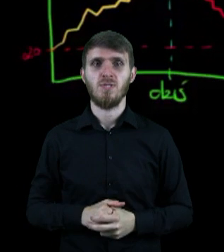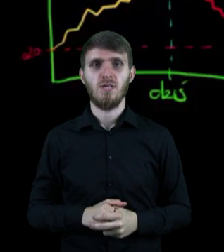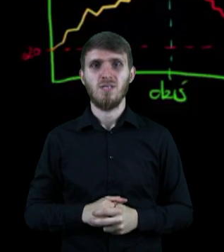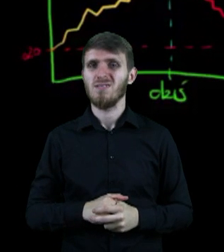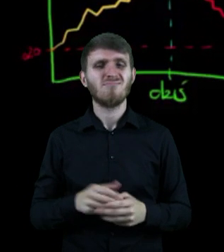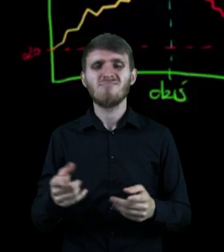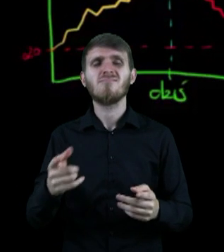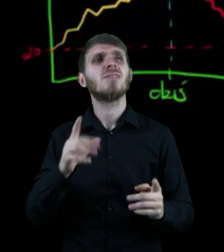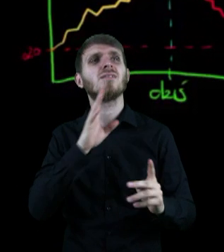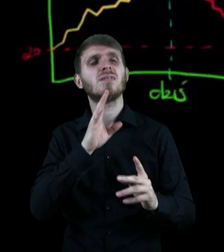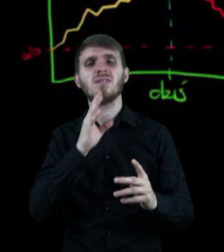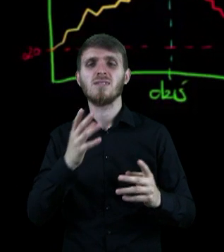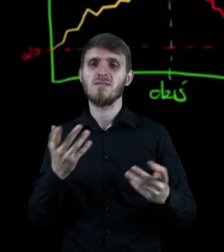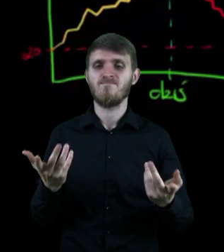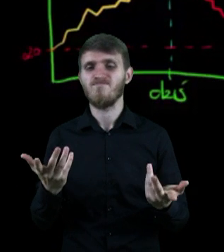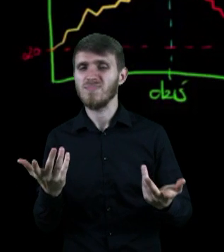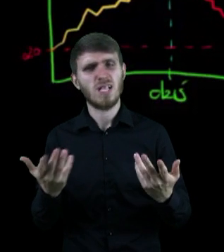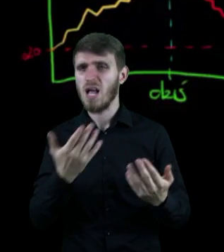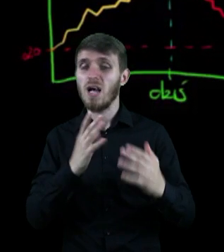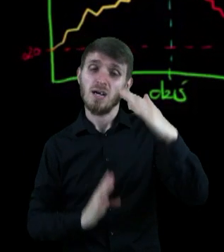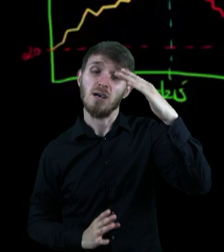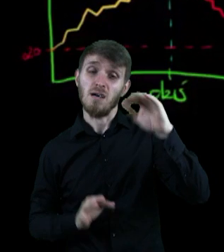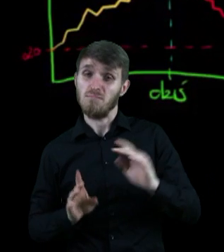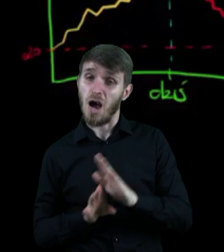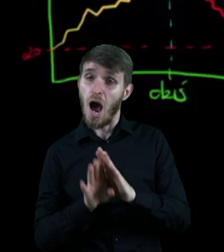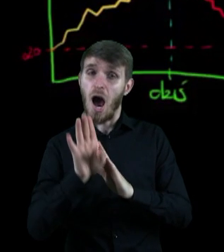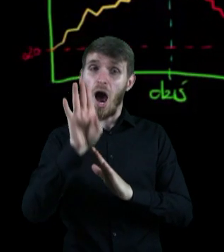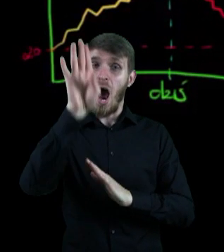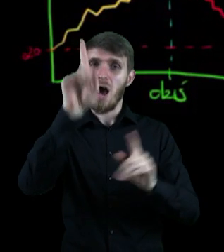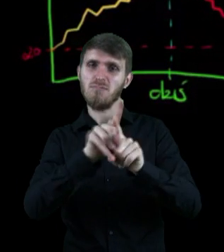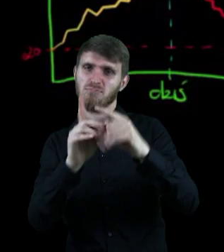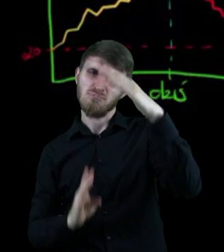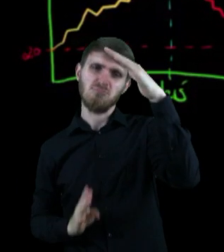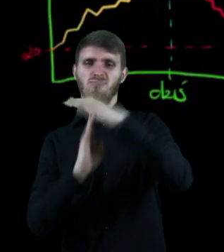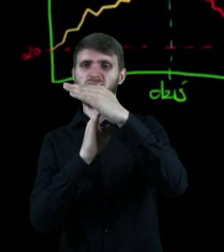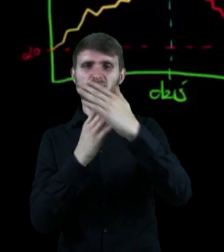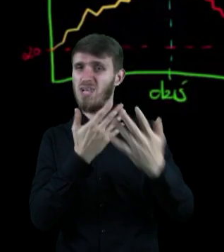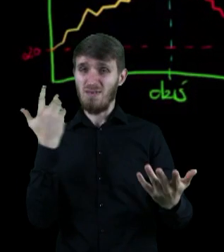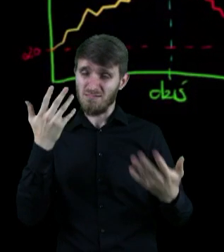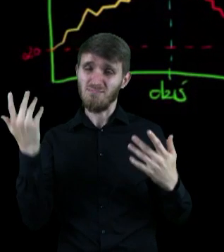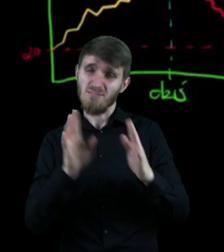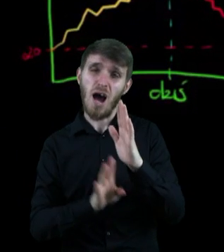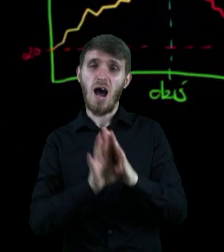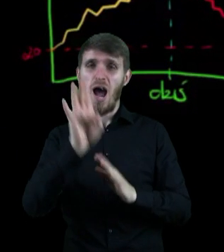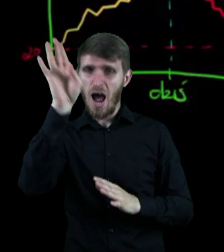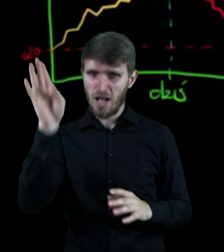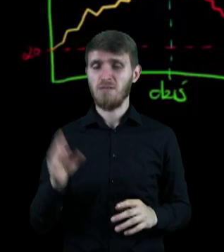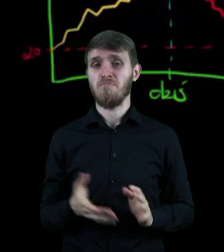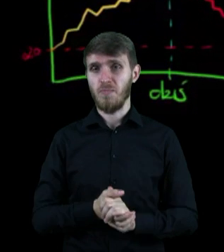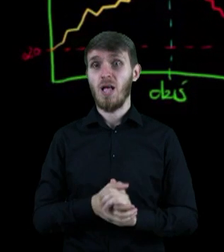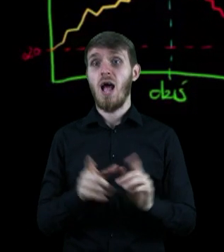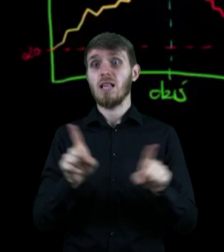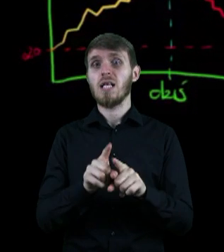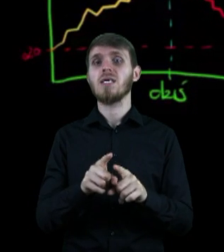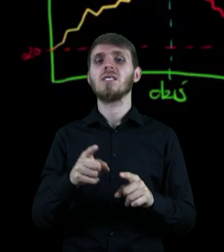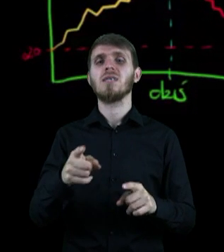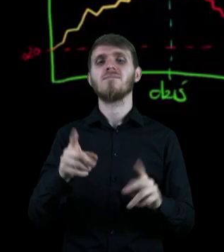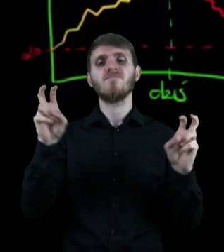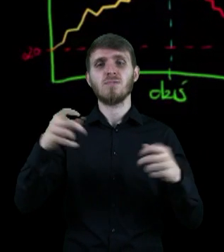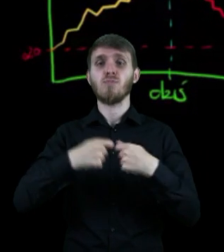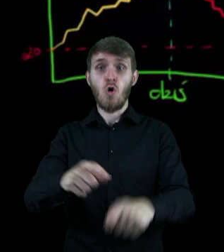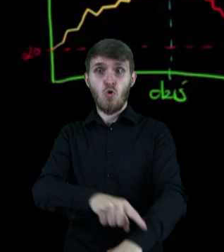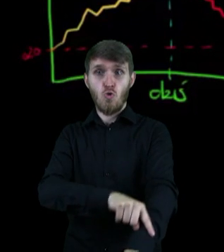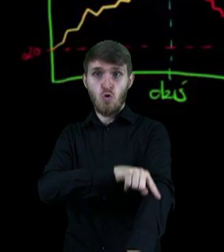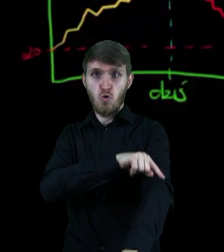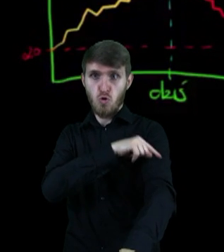niebezpieczna. Cena akcji może poszybować niewiarygodnie wysoko. W zasadzie nie ma górnego ograniczenia. W przypadku sprzedaży długiej,